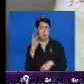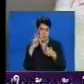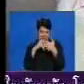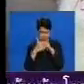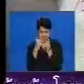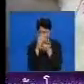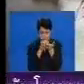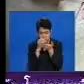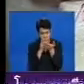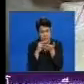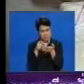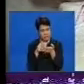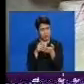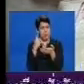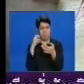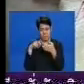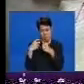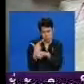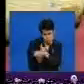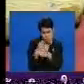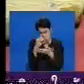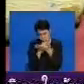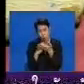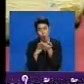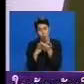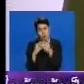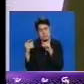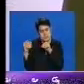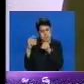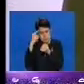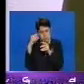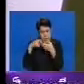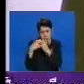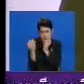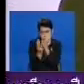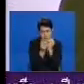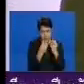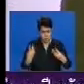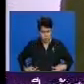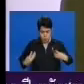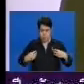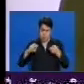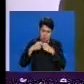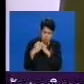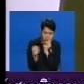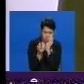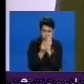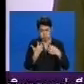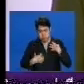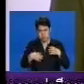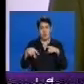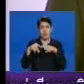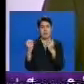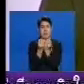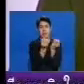าเสพติดนั้นเป็นปัญหาที่ใกล้ตัวเป็นปัญหาที่กระทบต่อชีวิตความเป็นอยู่ของพี่น้องประชาชนเป็นอย่